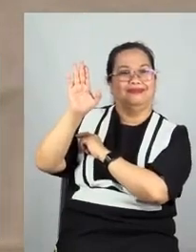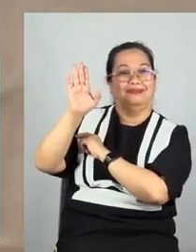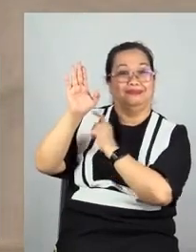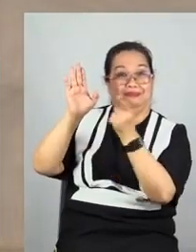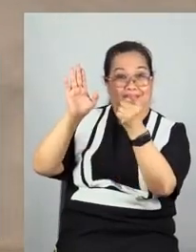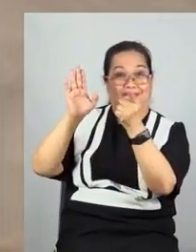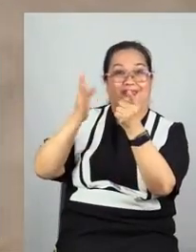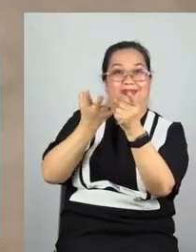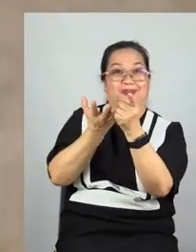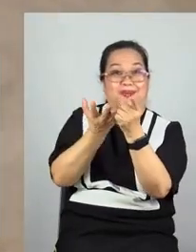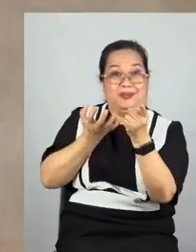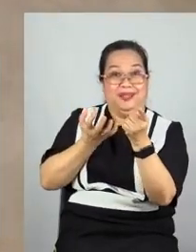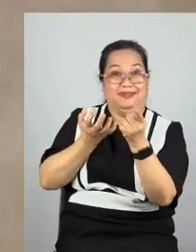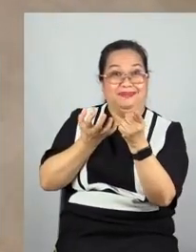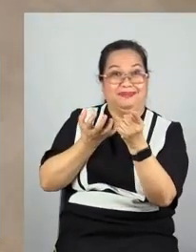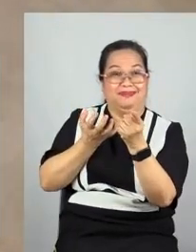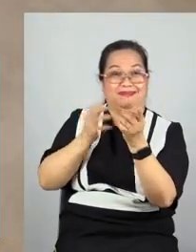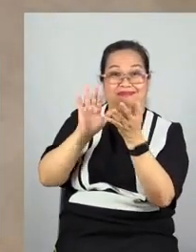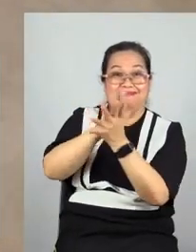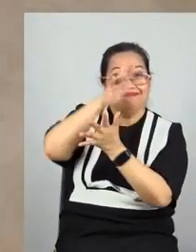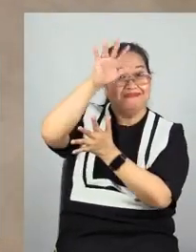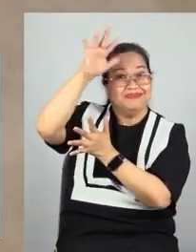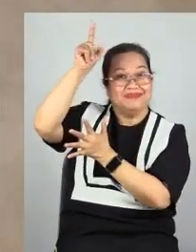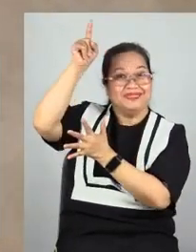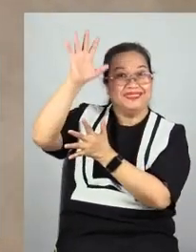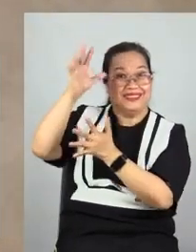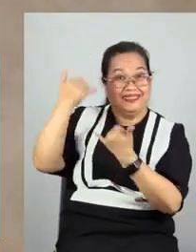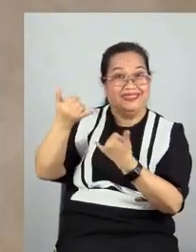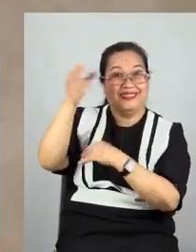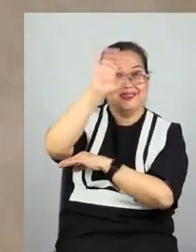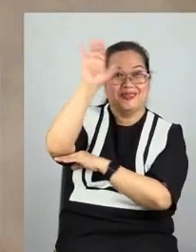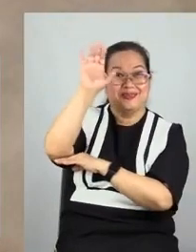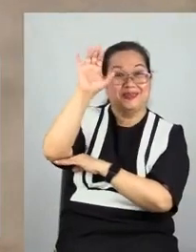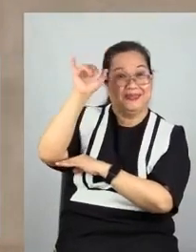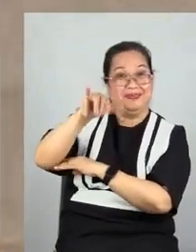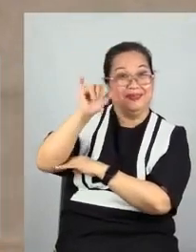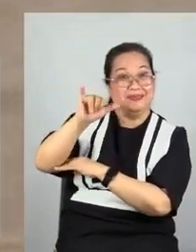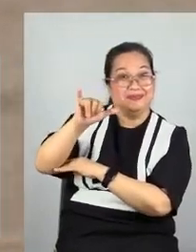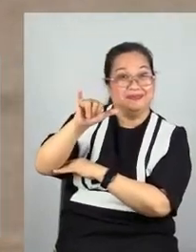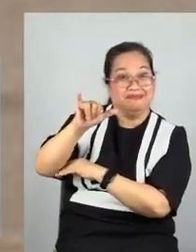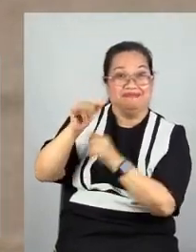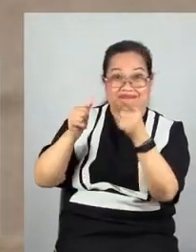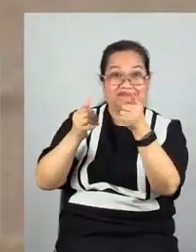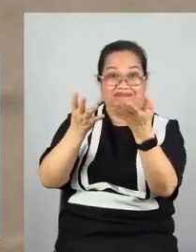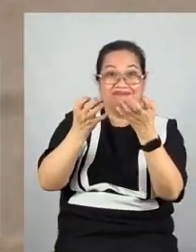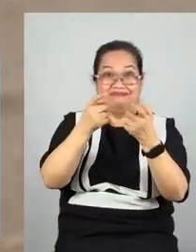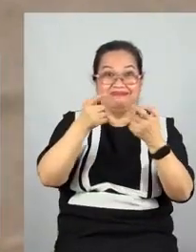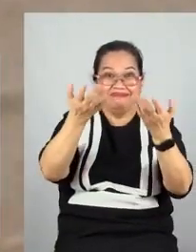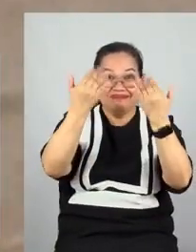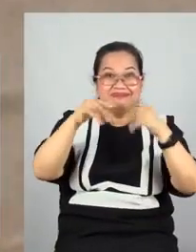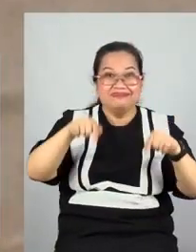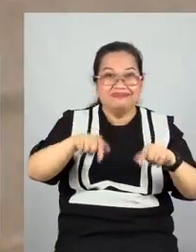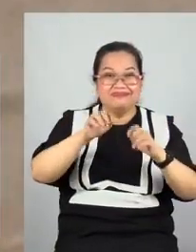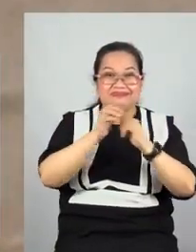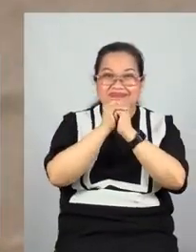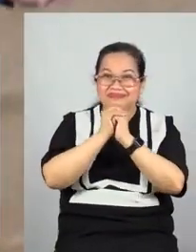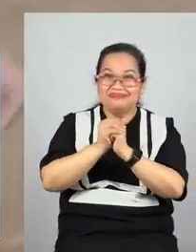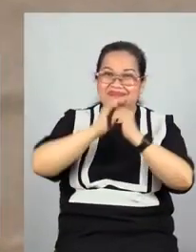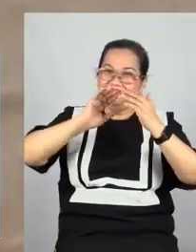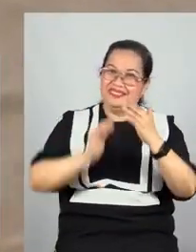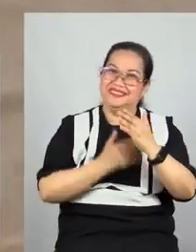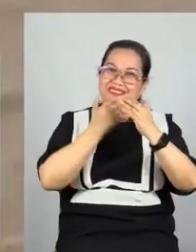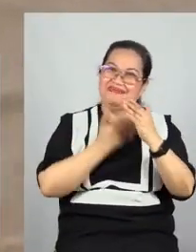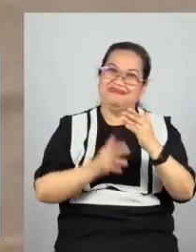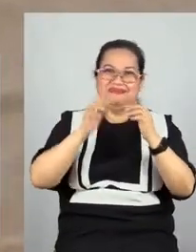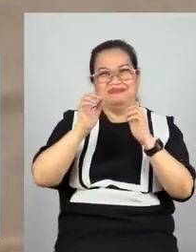Gusto ba ninyong luwalhatiin ng Diyos ngayong Kapaskuhan na ito? Gusto niyo yun, kaya kayo nandito. Nakikiawit kayo, di